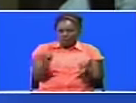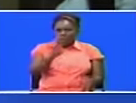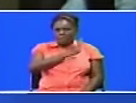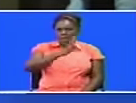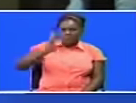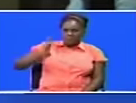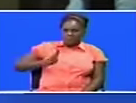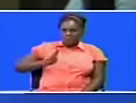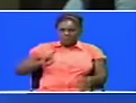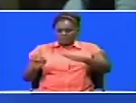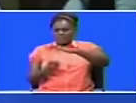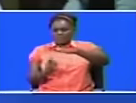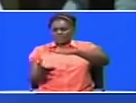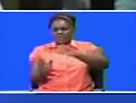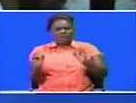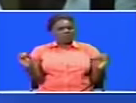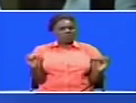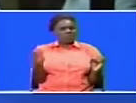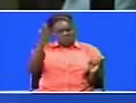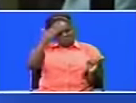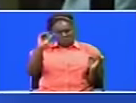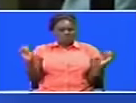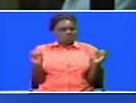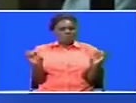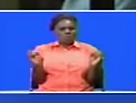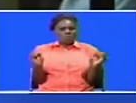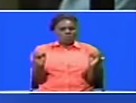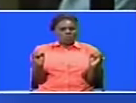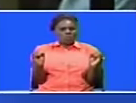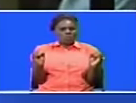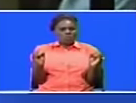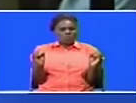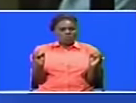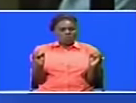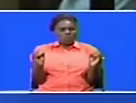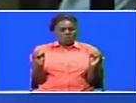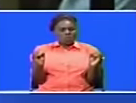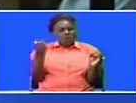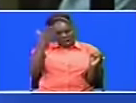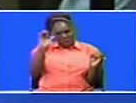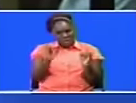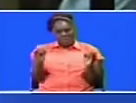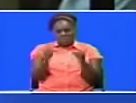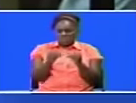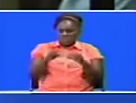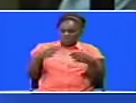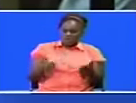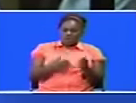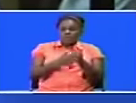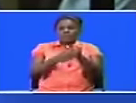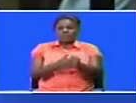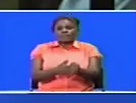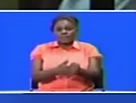ambal vile vile limu liki USA moja kwa moja na mgogo huu wa Sasa Kama wako katika mk huu Ama Vio